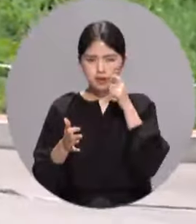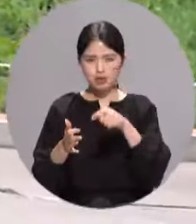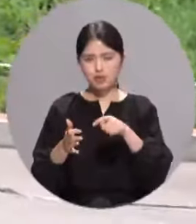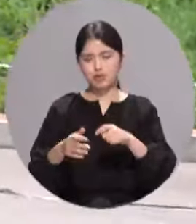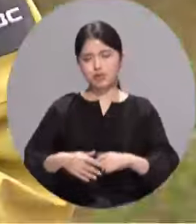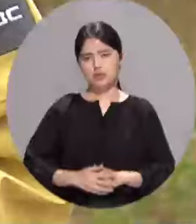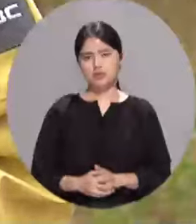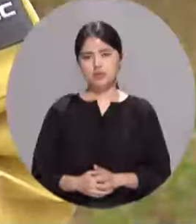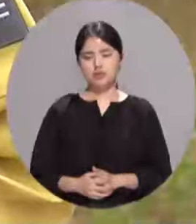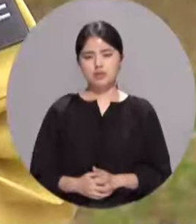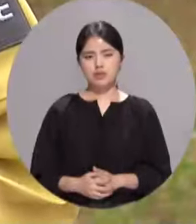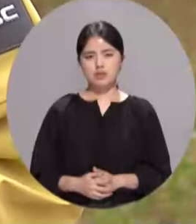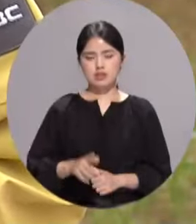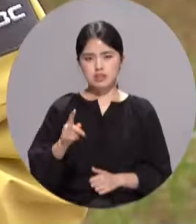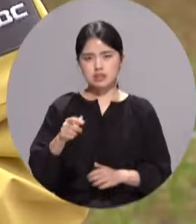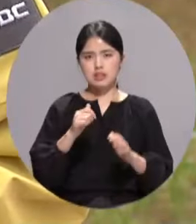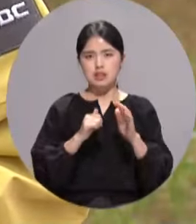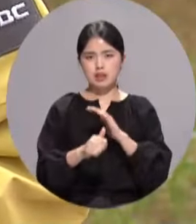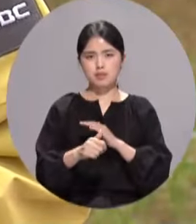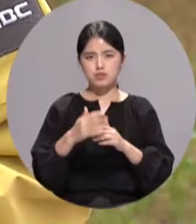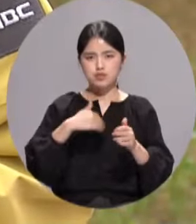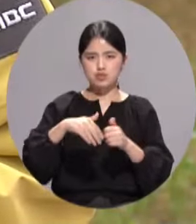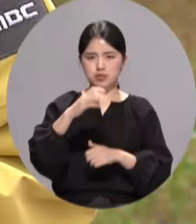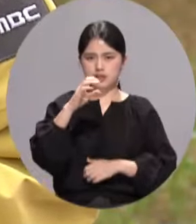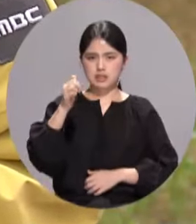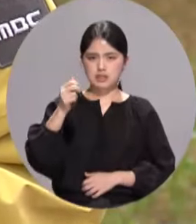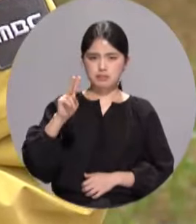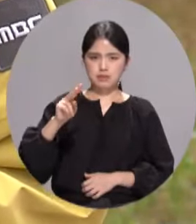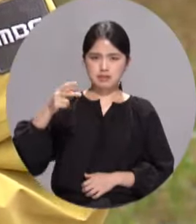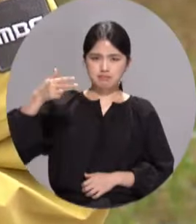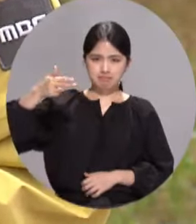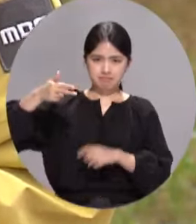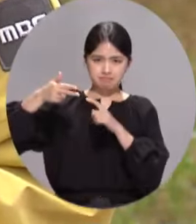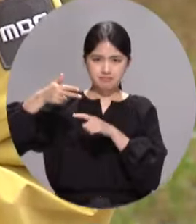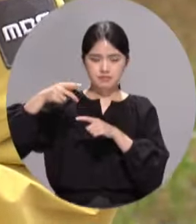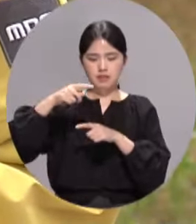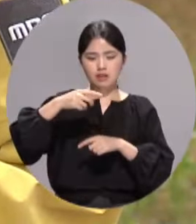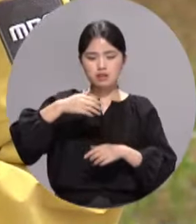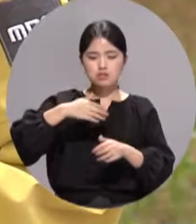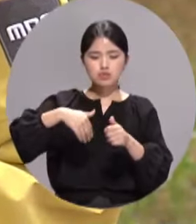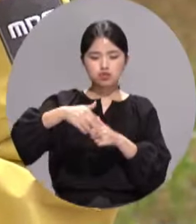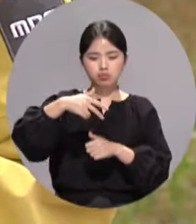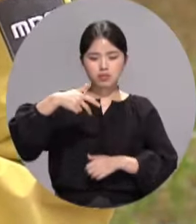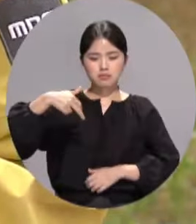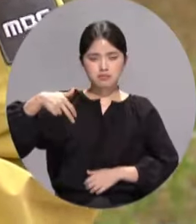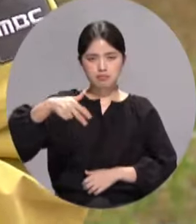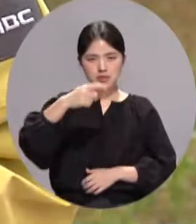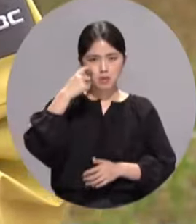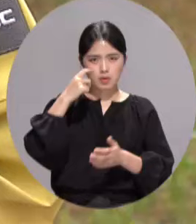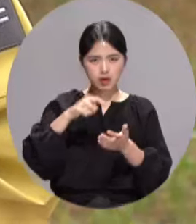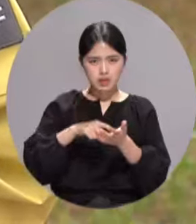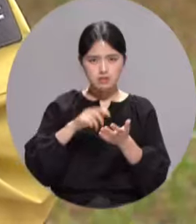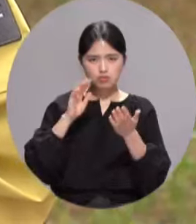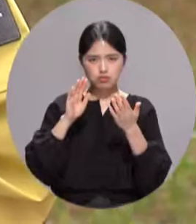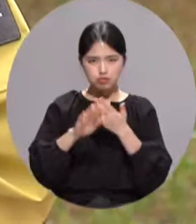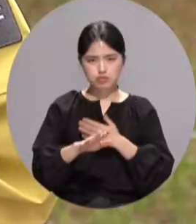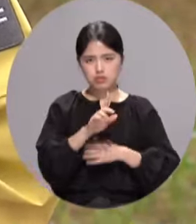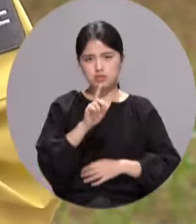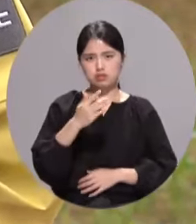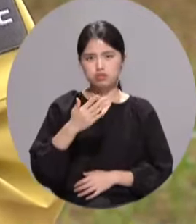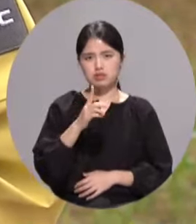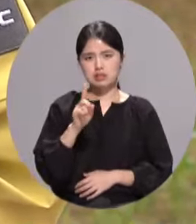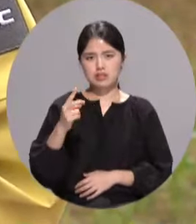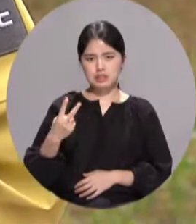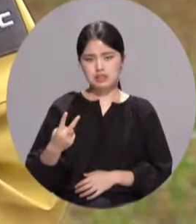발견했습니다네 해당 대표는 인근 CCTV 통해 이곳 옥종호 둘레길로 들어가는 것이 확인되면서 경찰과 소방인력